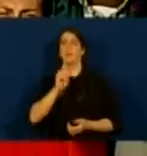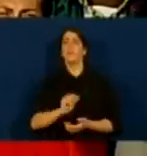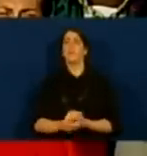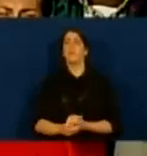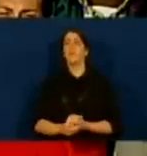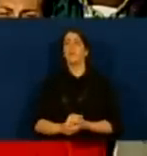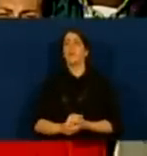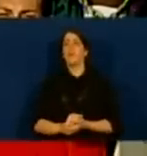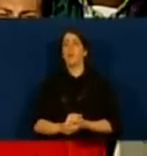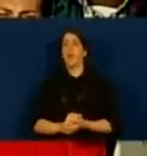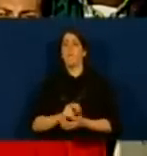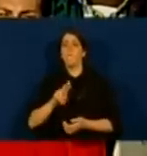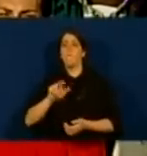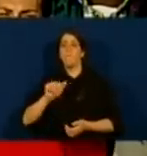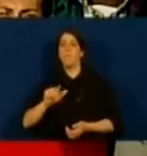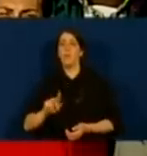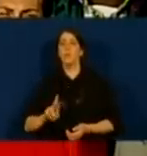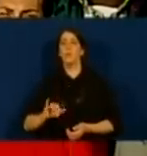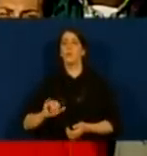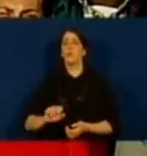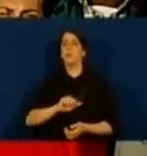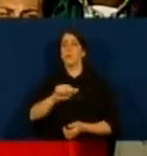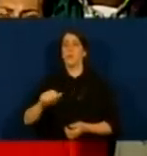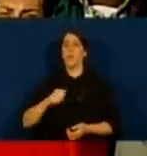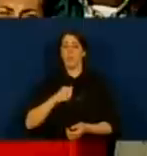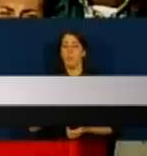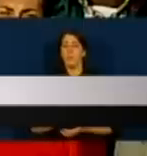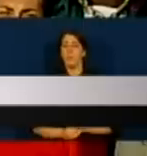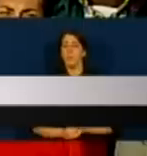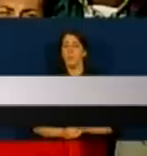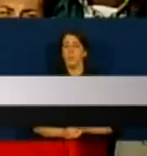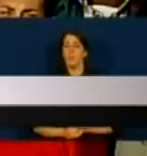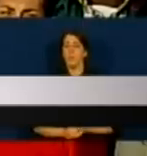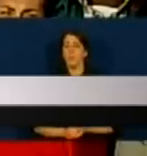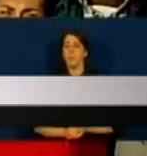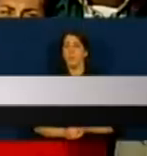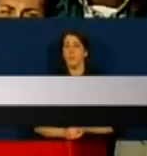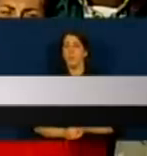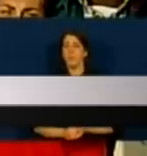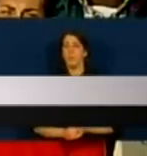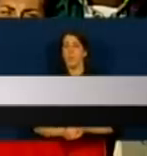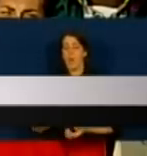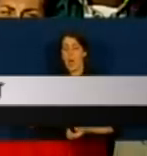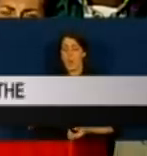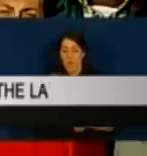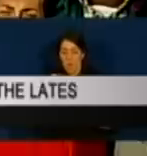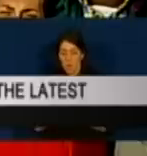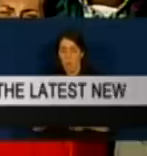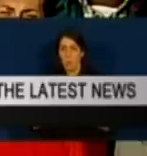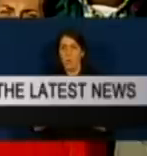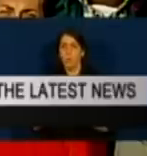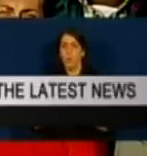البرنسيبي فوندامنتالي تاعنا بحال موفيمنت ونيتين انكا بحال بوبلو هامورو الليمبن